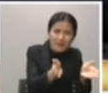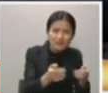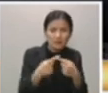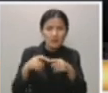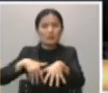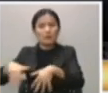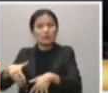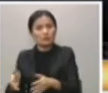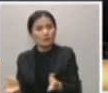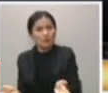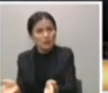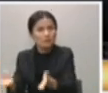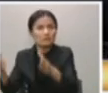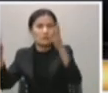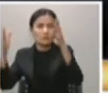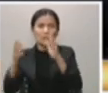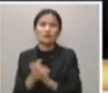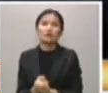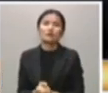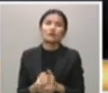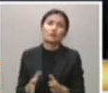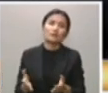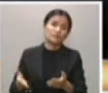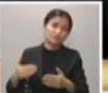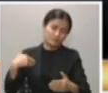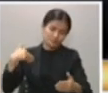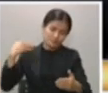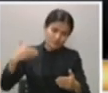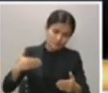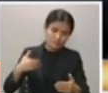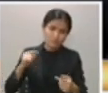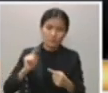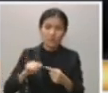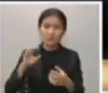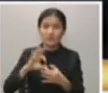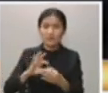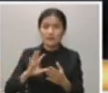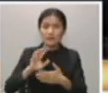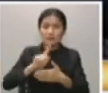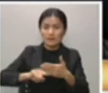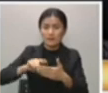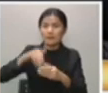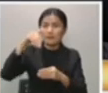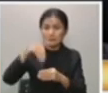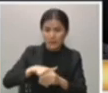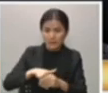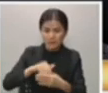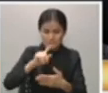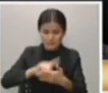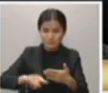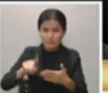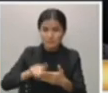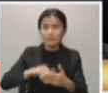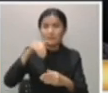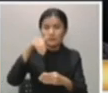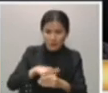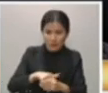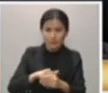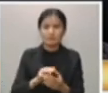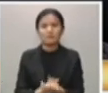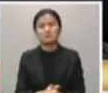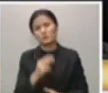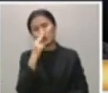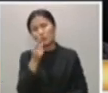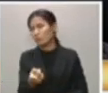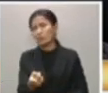เป็นระยะช่วงที่ระหว่างเลือกตั้งซึ่งผมเรียกได้ว่าเป็นเรื่องที่ใช้สารพัดแจกมั่ว